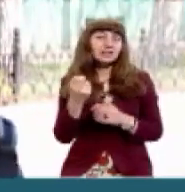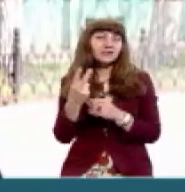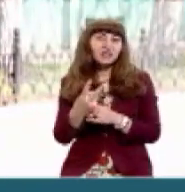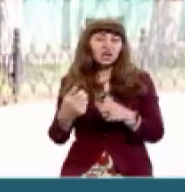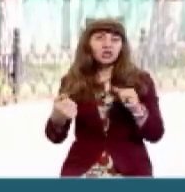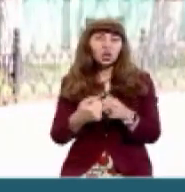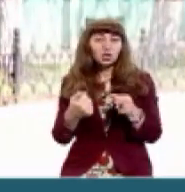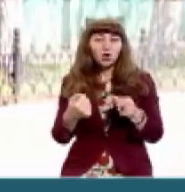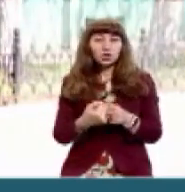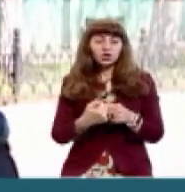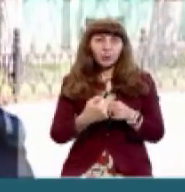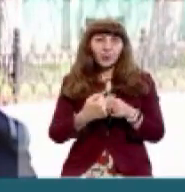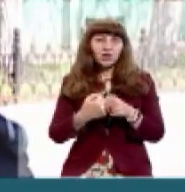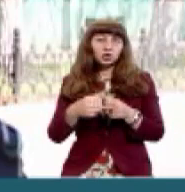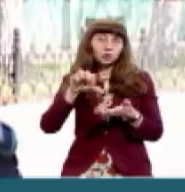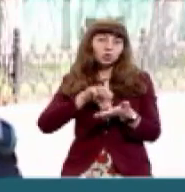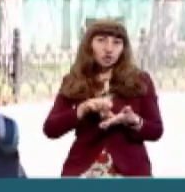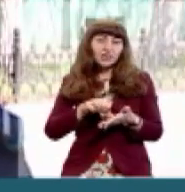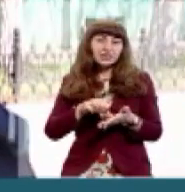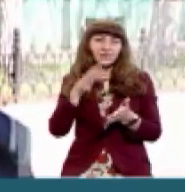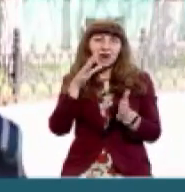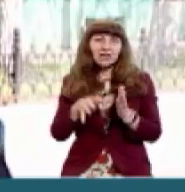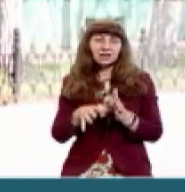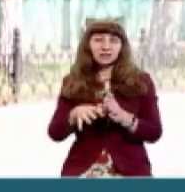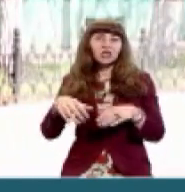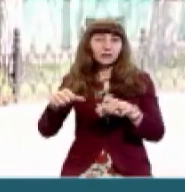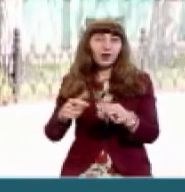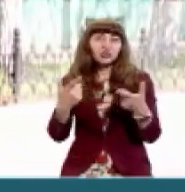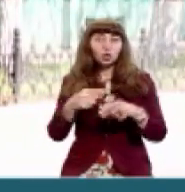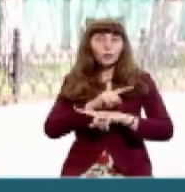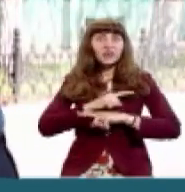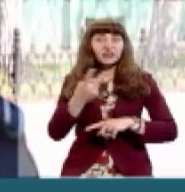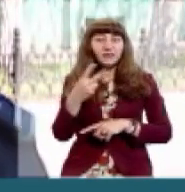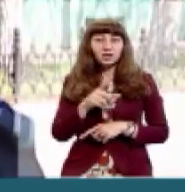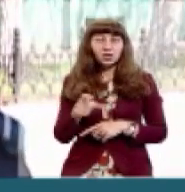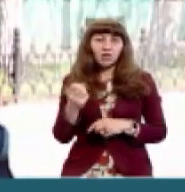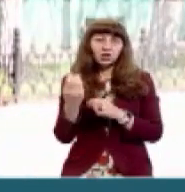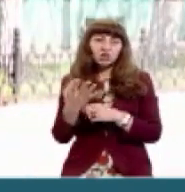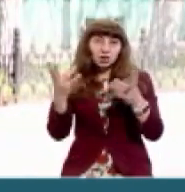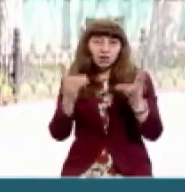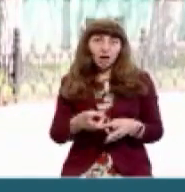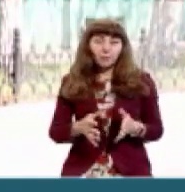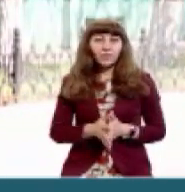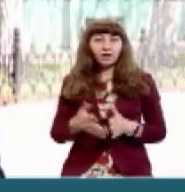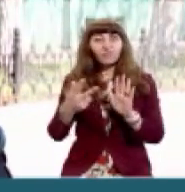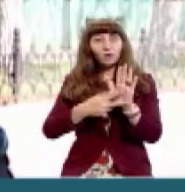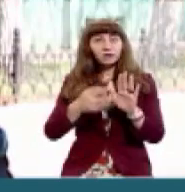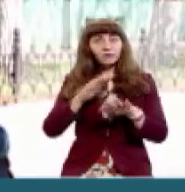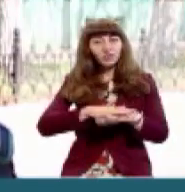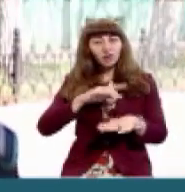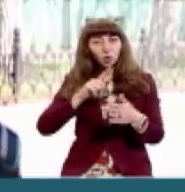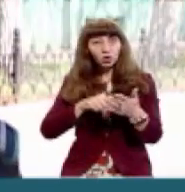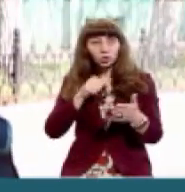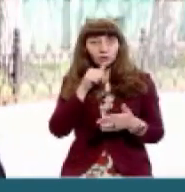12 дорожно-транспортных происшествий с участием мототранспорта, в которых погибло 2 человека и 14 получили ранения, из которых 8 фактов в